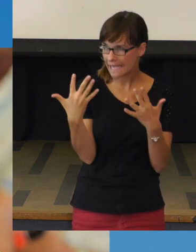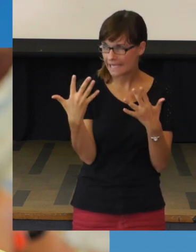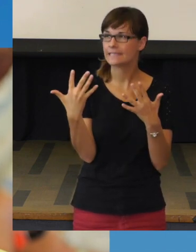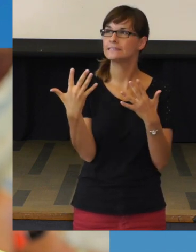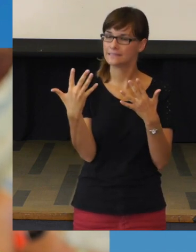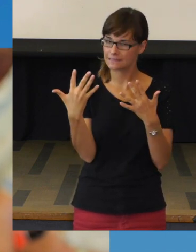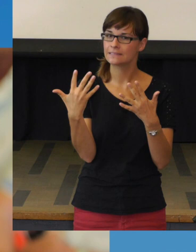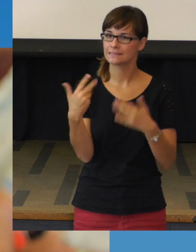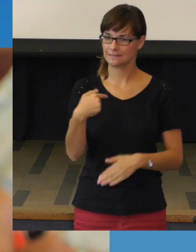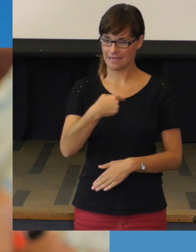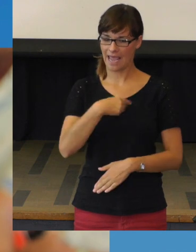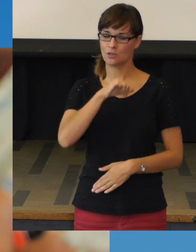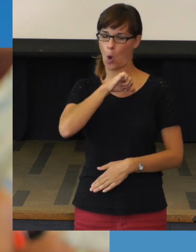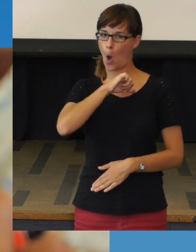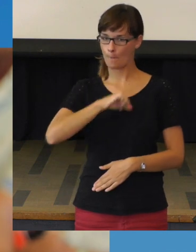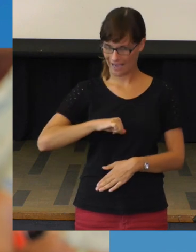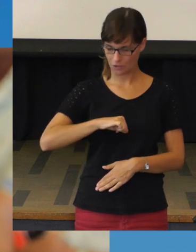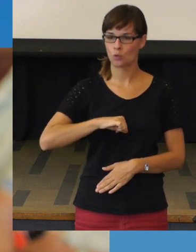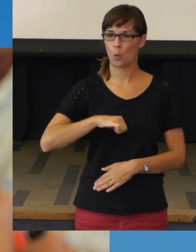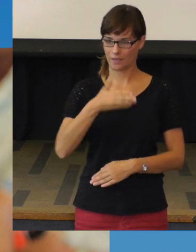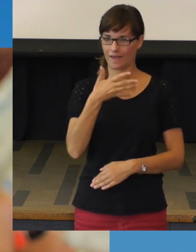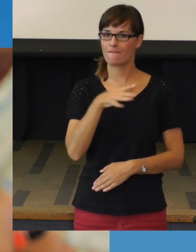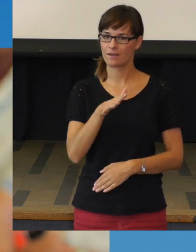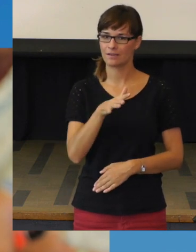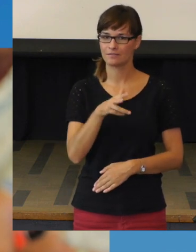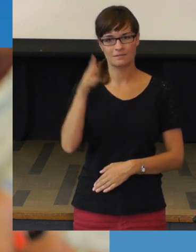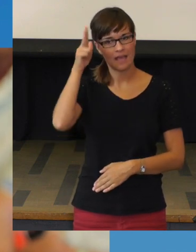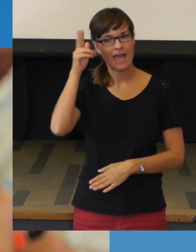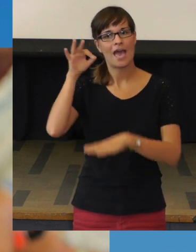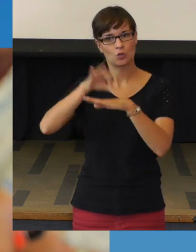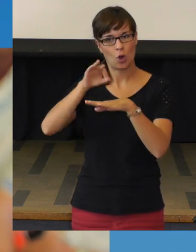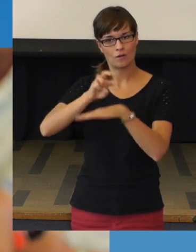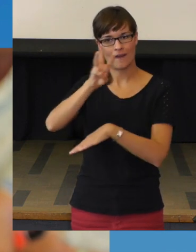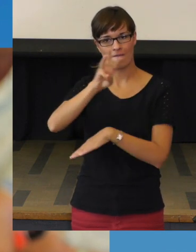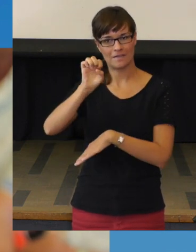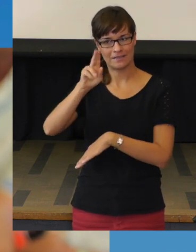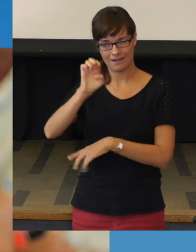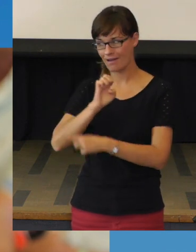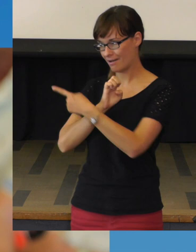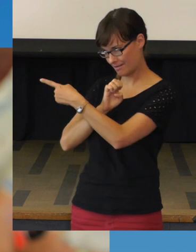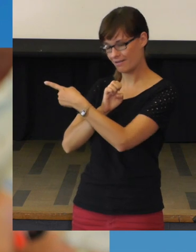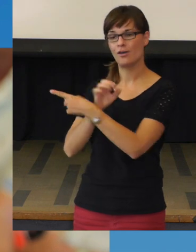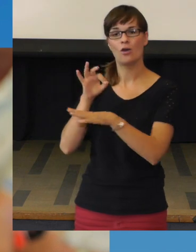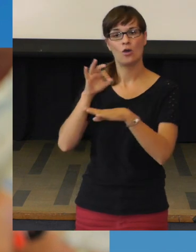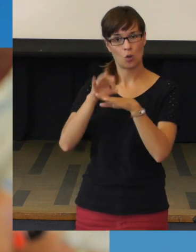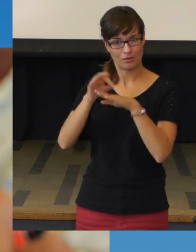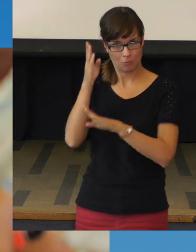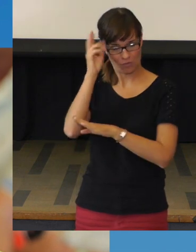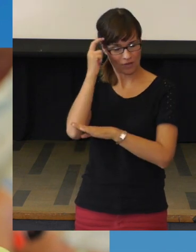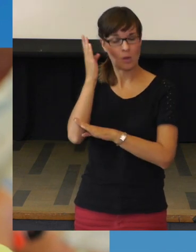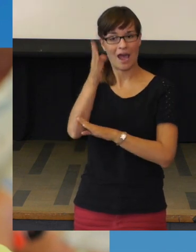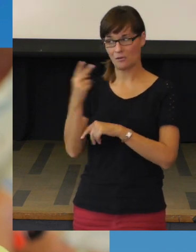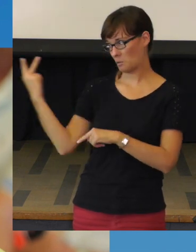2010 am Herzen operiert von Herrn Dr. Wicke und Herrn Professor geradeaus.